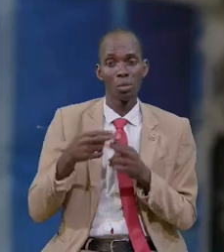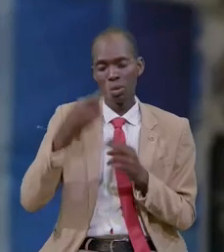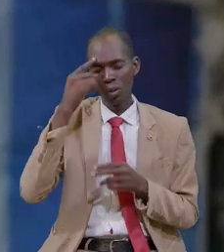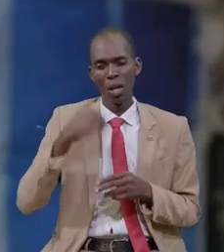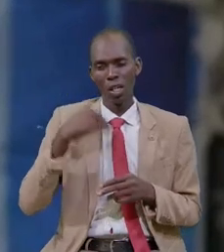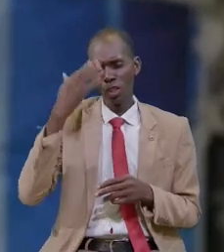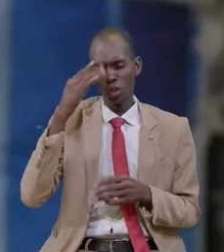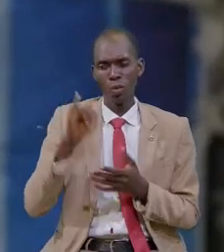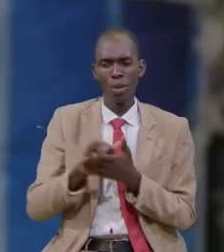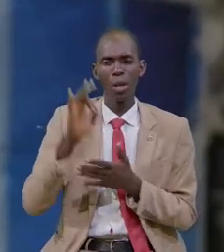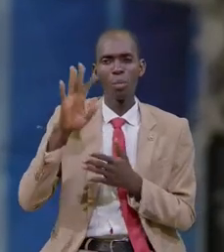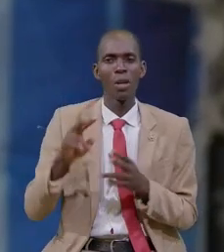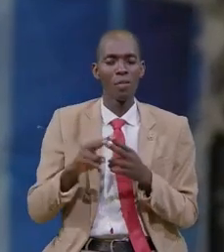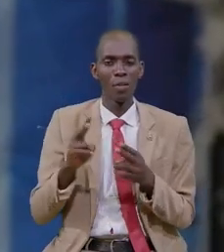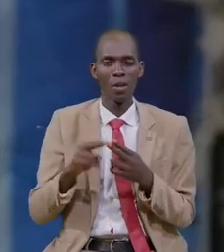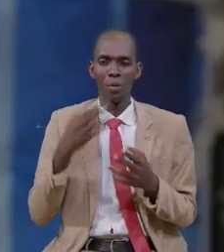connaissais très bien.